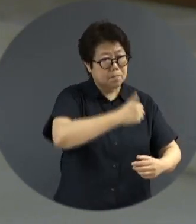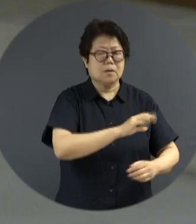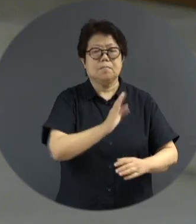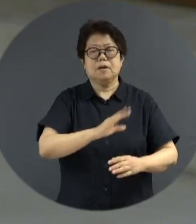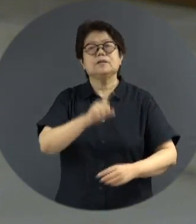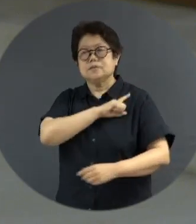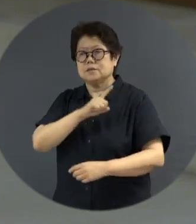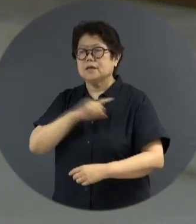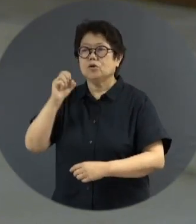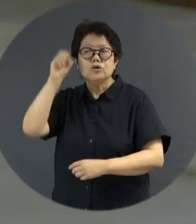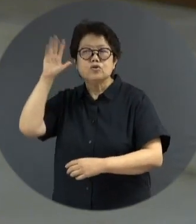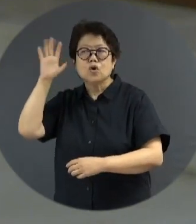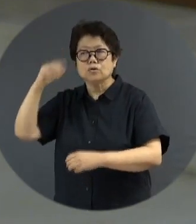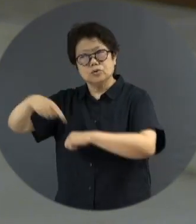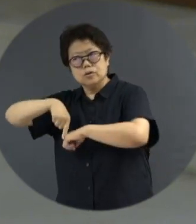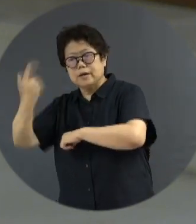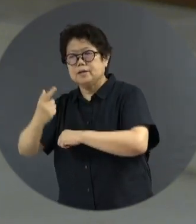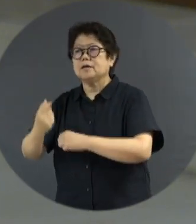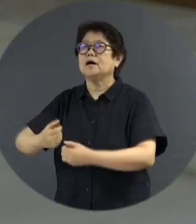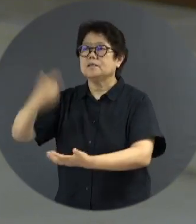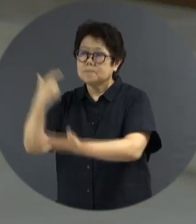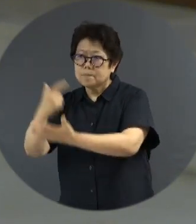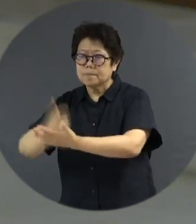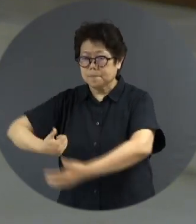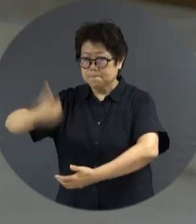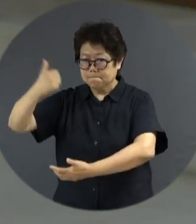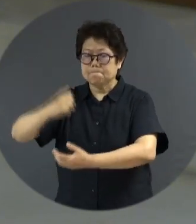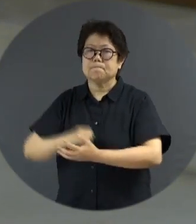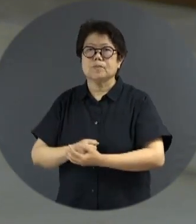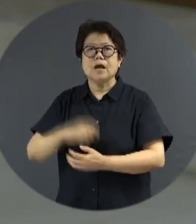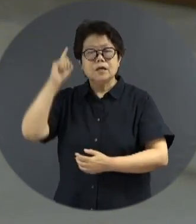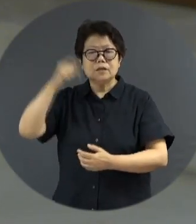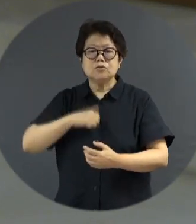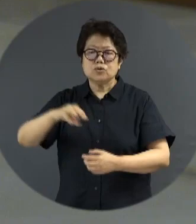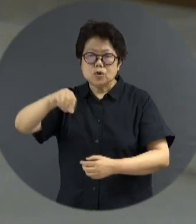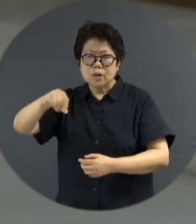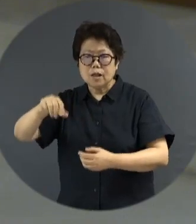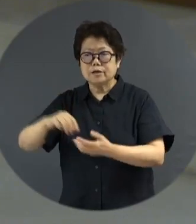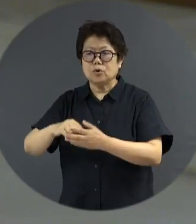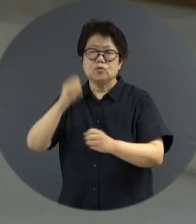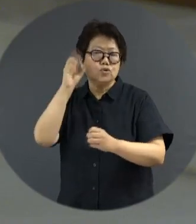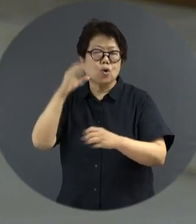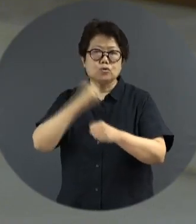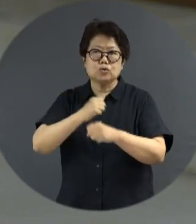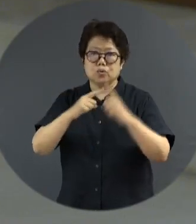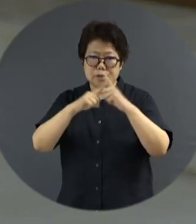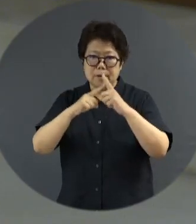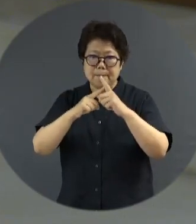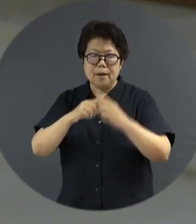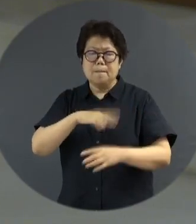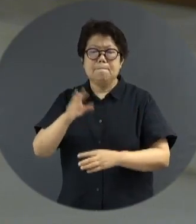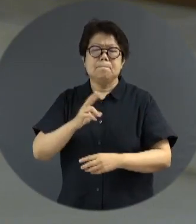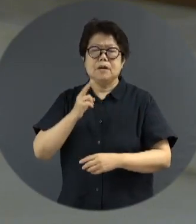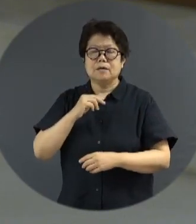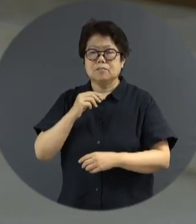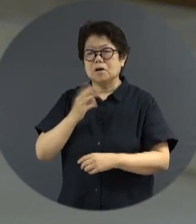了有多少的价值。我们说天主用泥土创造了我们人，并不是让我们好像泥一